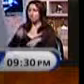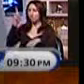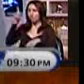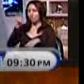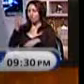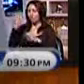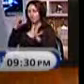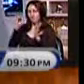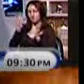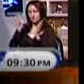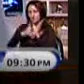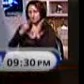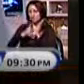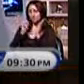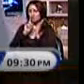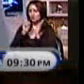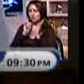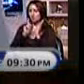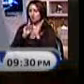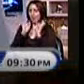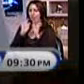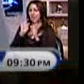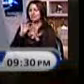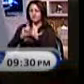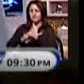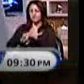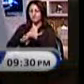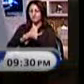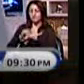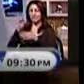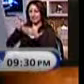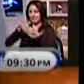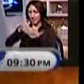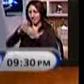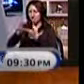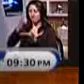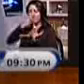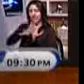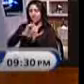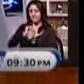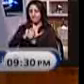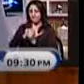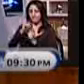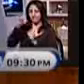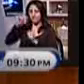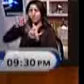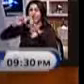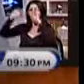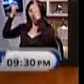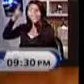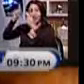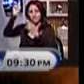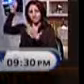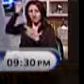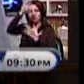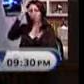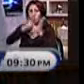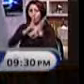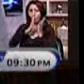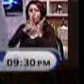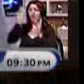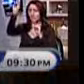ها وبالتالي يبقى من حقنا لازم انتخابات رئاسية مبكرة وهذه ليست بدعة واتعملت في دول العالم كله. تمام دي